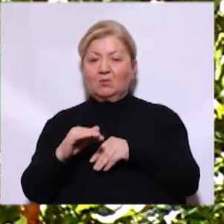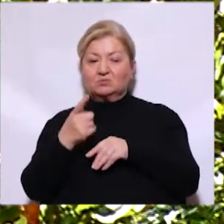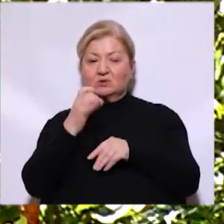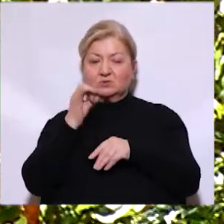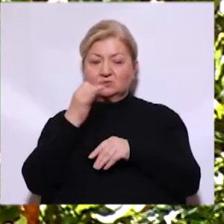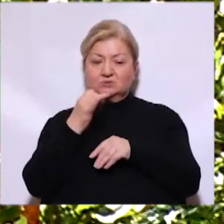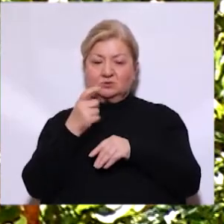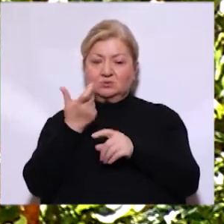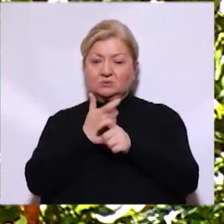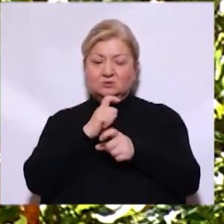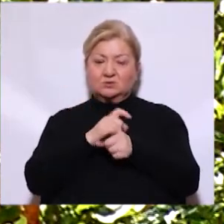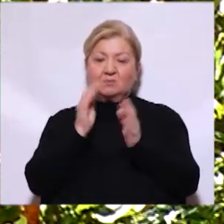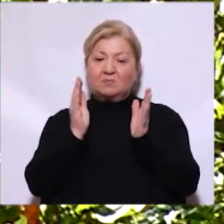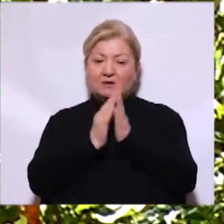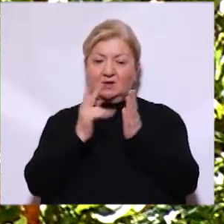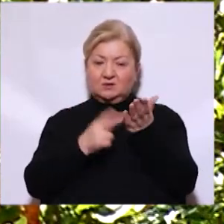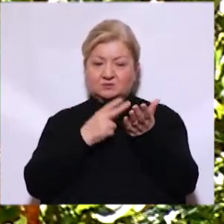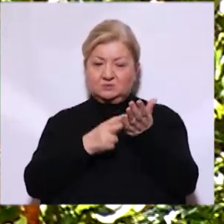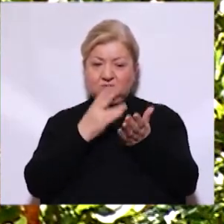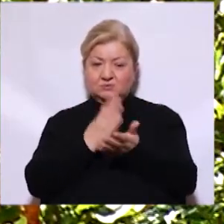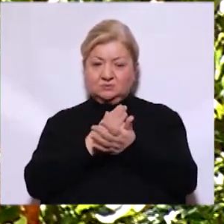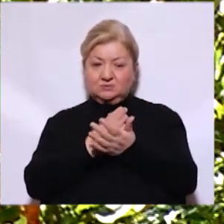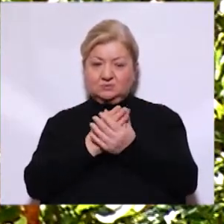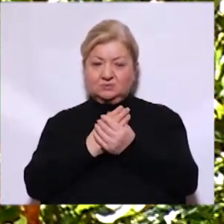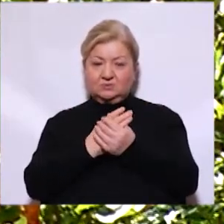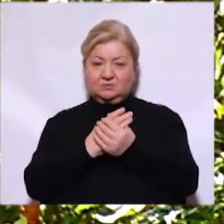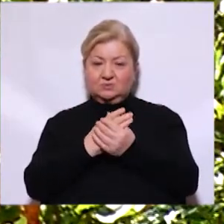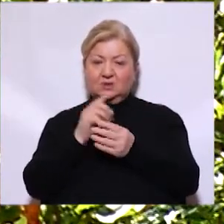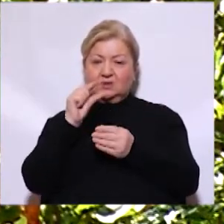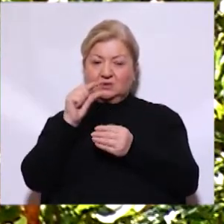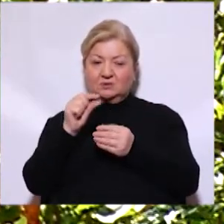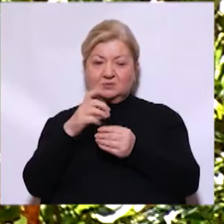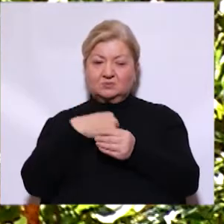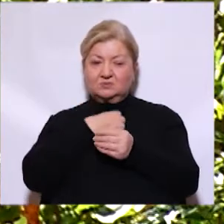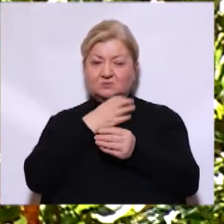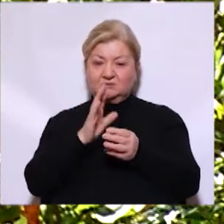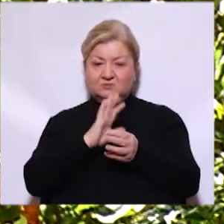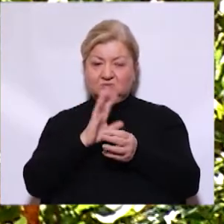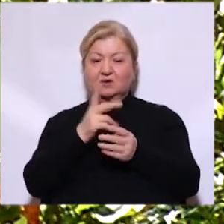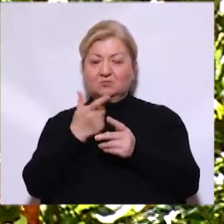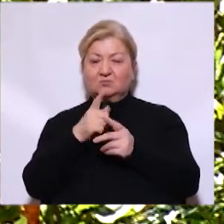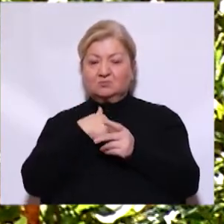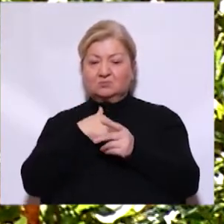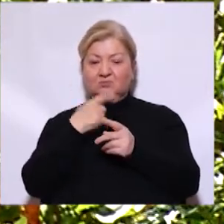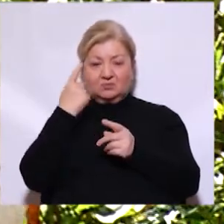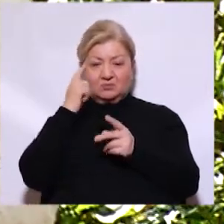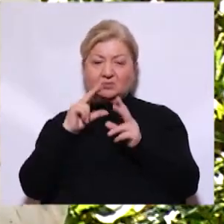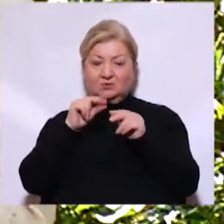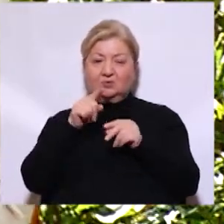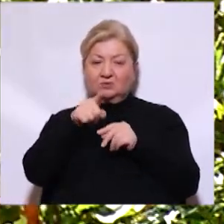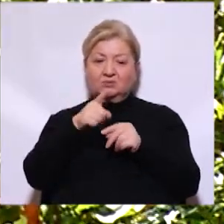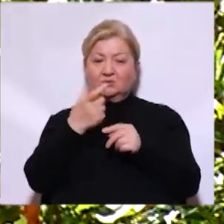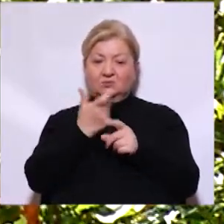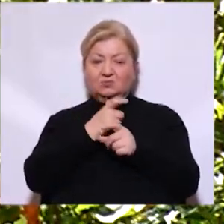ბავშვის ისტორიას. ძალიან ძალიან პატარა წიგნი არის და სისქე არ შეგაშინებთ, ამიტომ გირჩევთ, რომ მოკლედ თუ